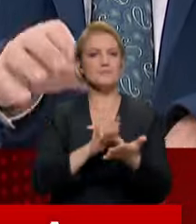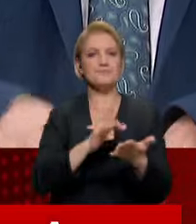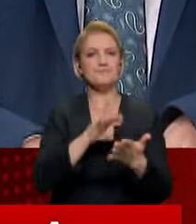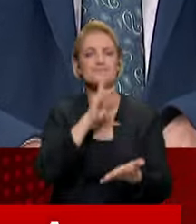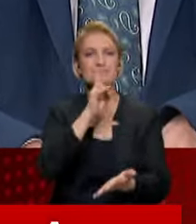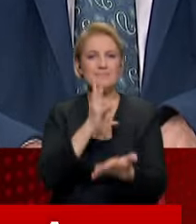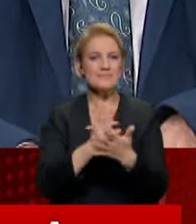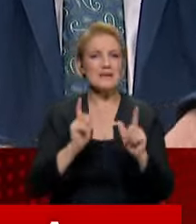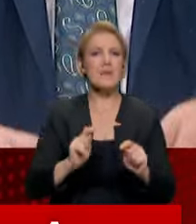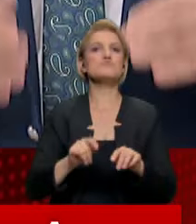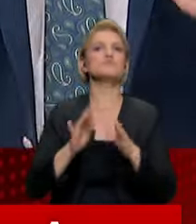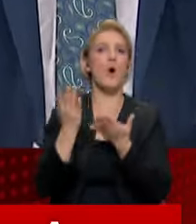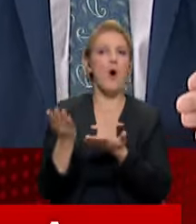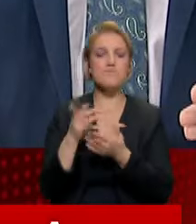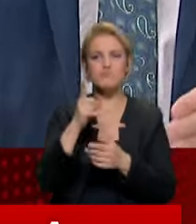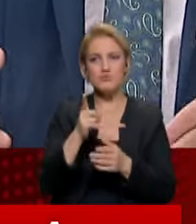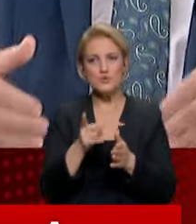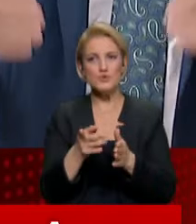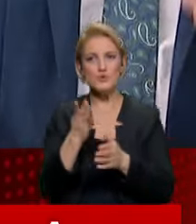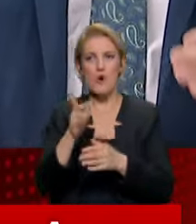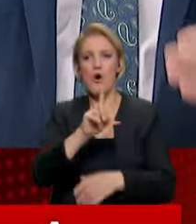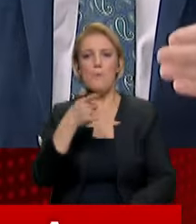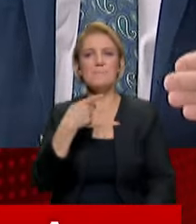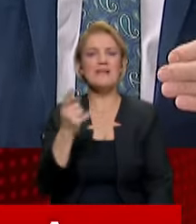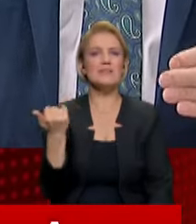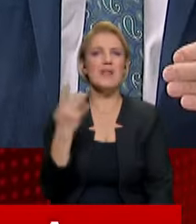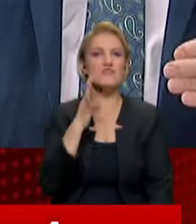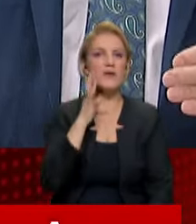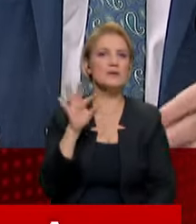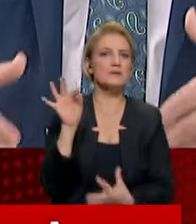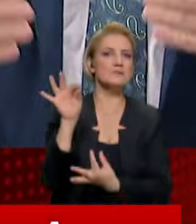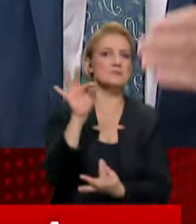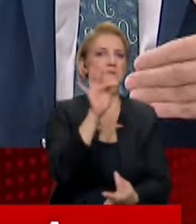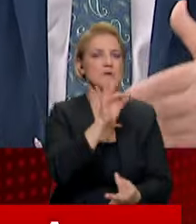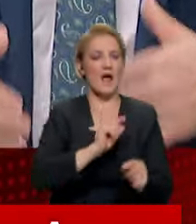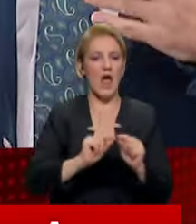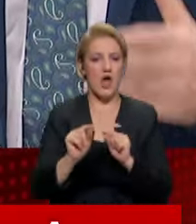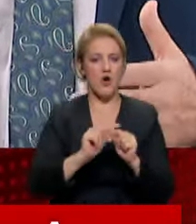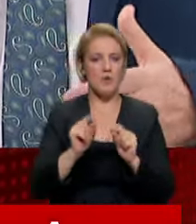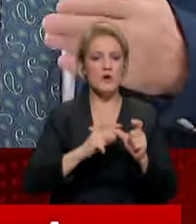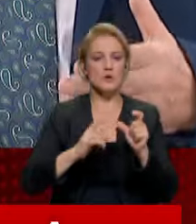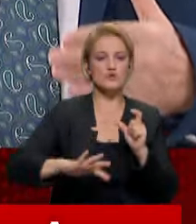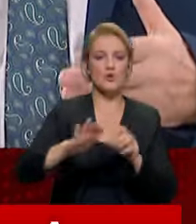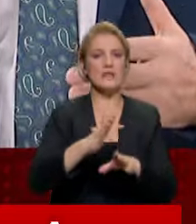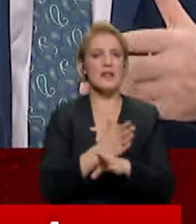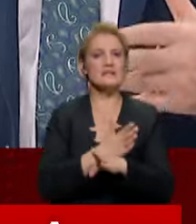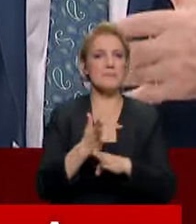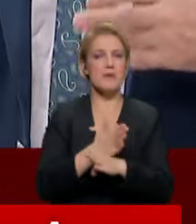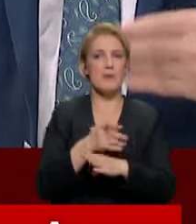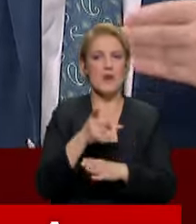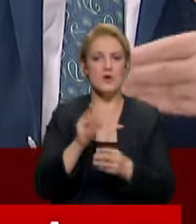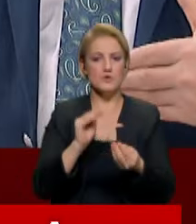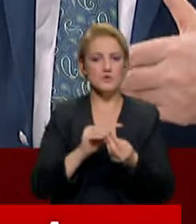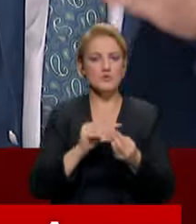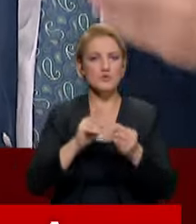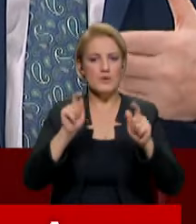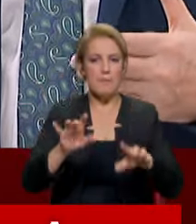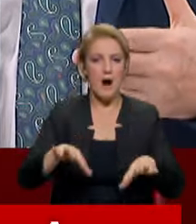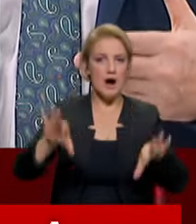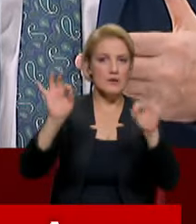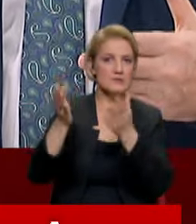olak uygulanmıyor algısı var bunun yanında on binlerce insan ekonomik sosyal sebeplerle suç işlemeye